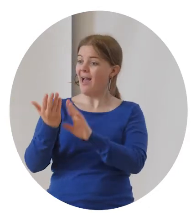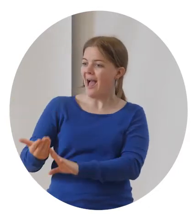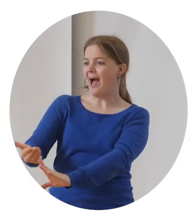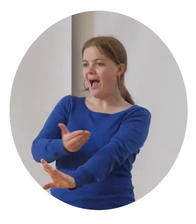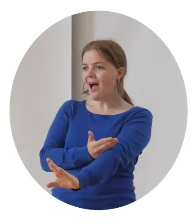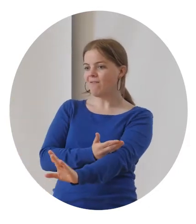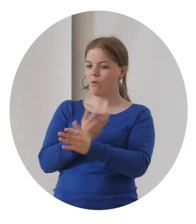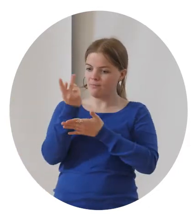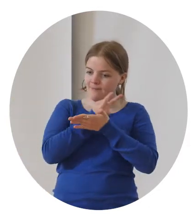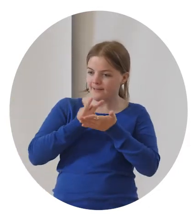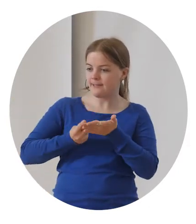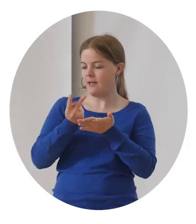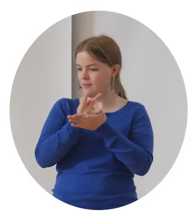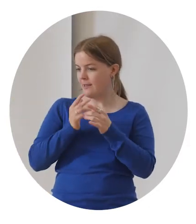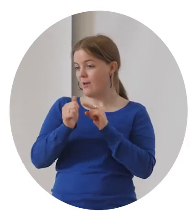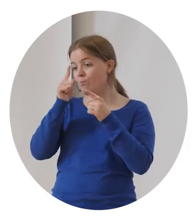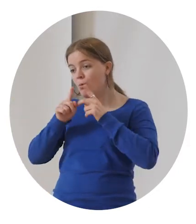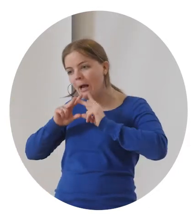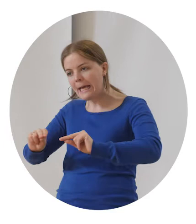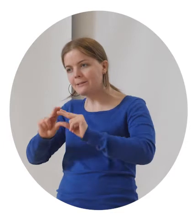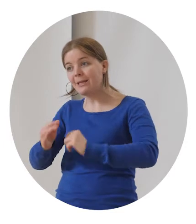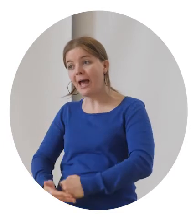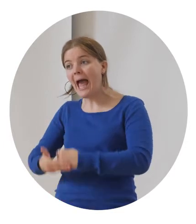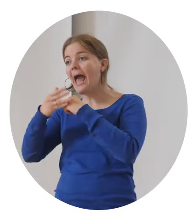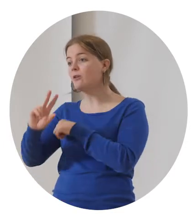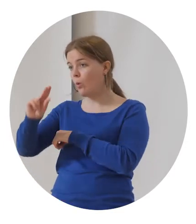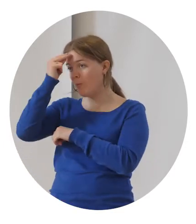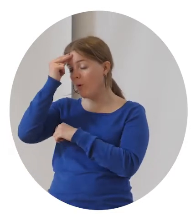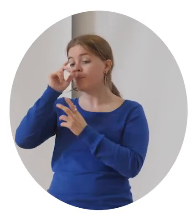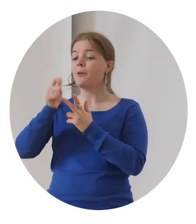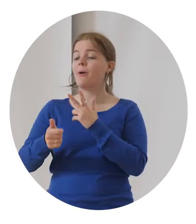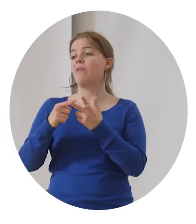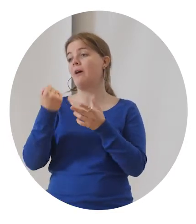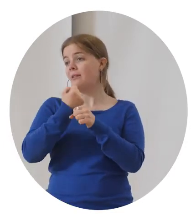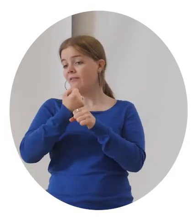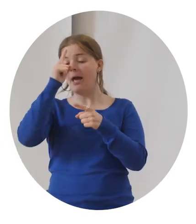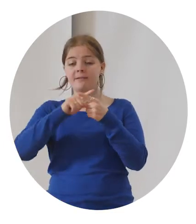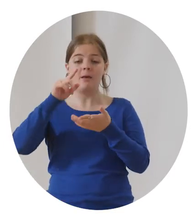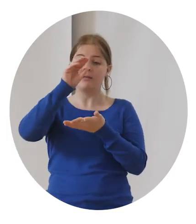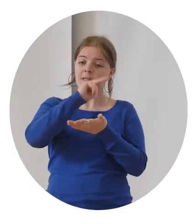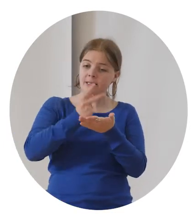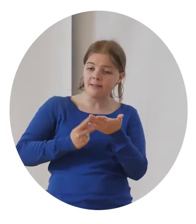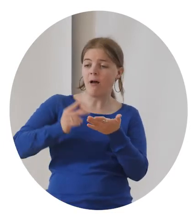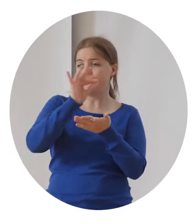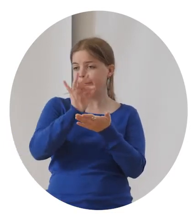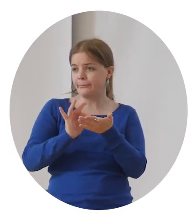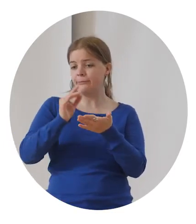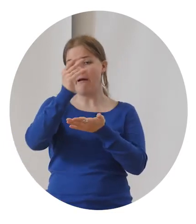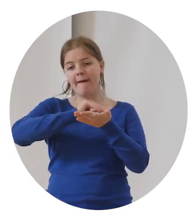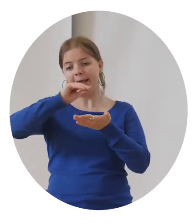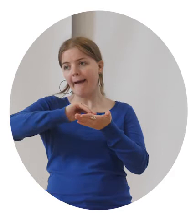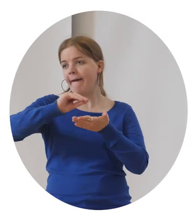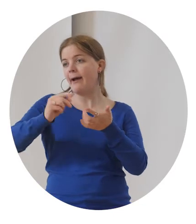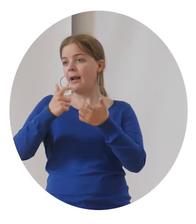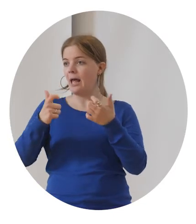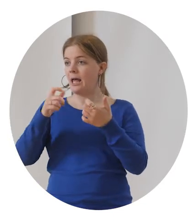le dessin pour aider à la compréhension. Et puis ensuite, tout le travail du graphisme et de l'écriture en mettant en avant